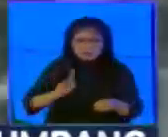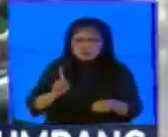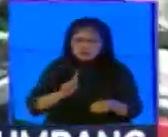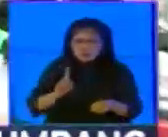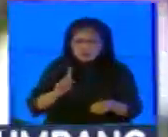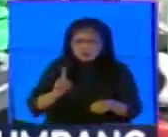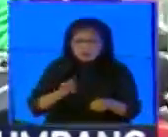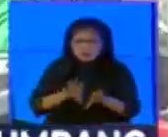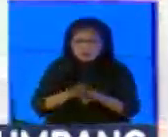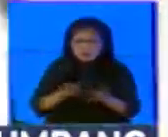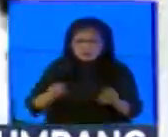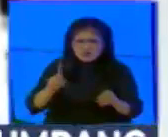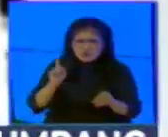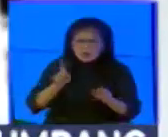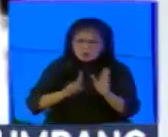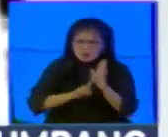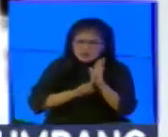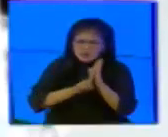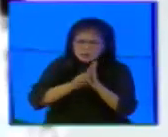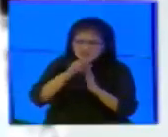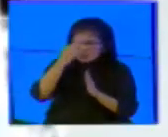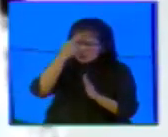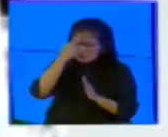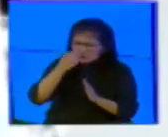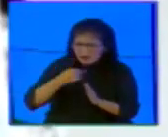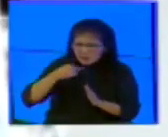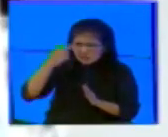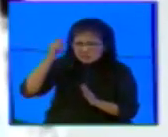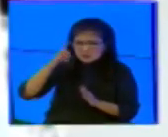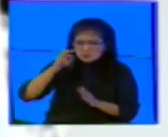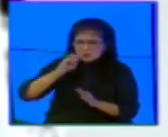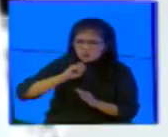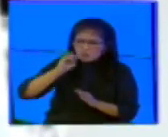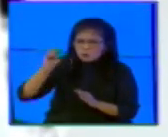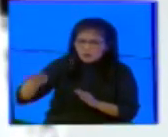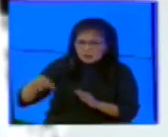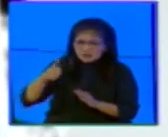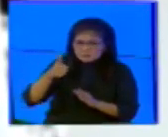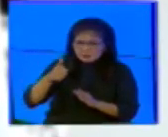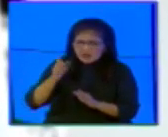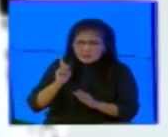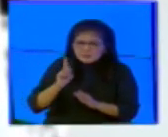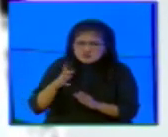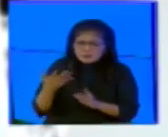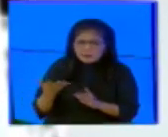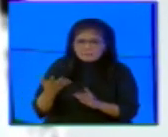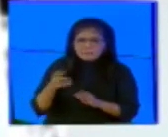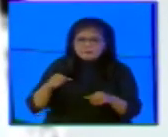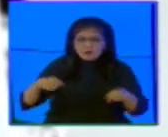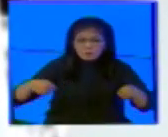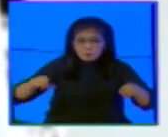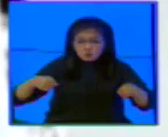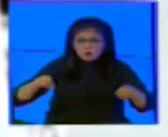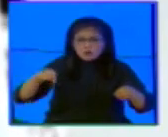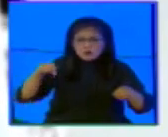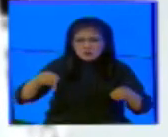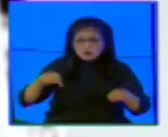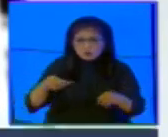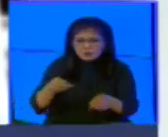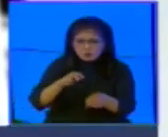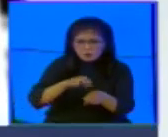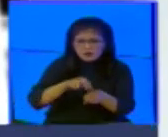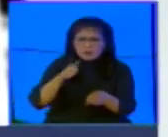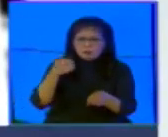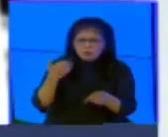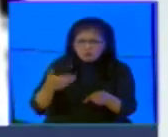sakit. Cegah penularan itu. Karena ketika pun yang namanya sepeda motor boleh membawa penumpang,